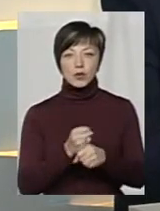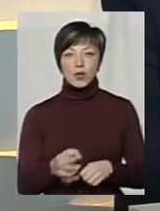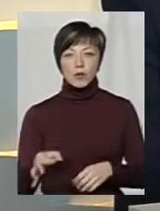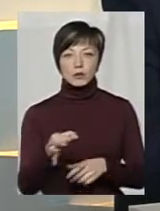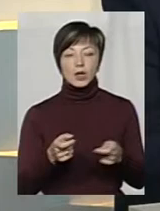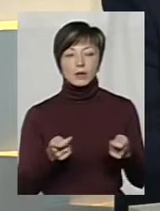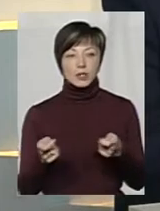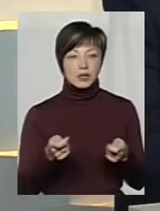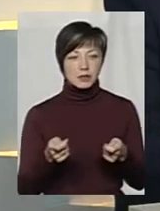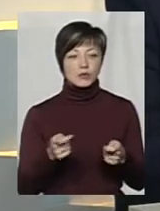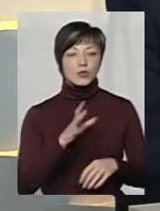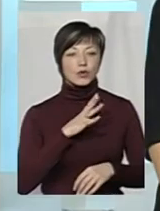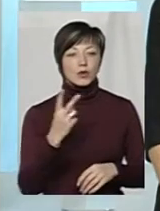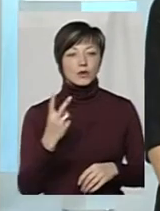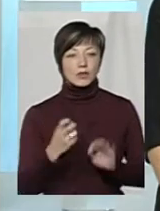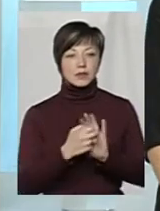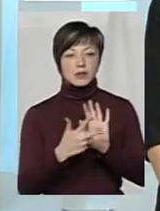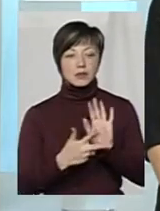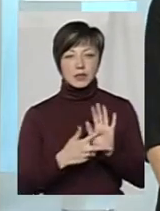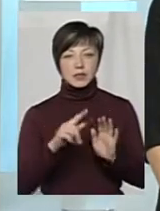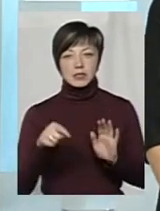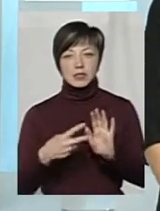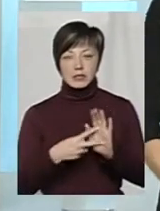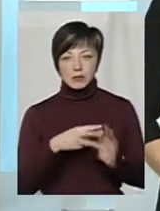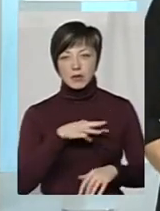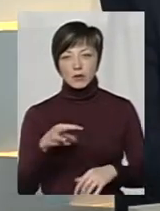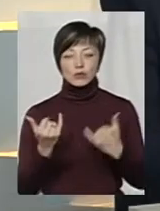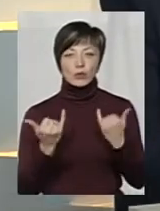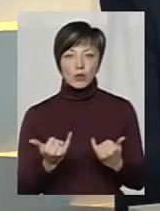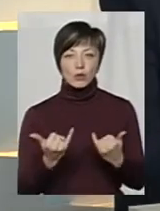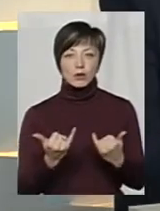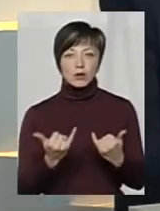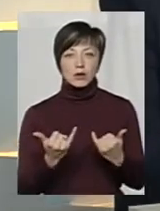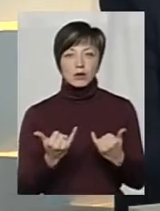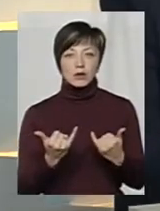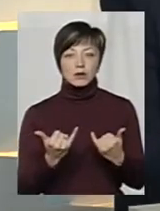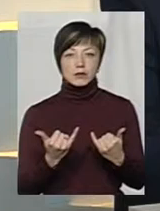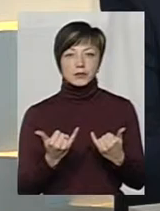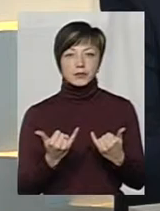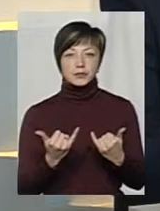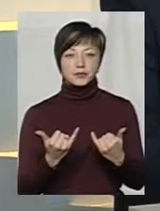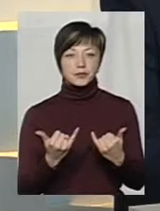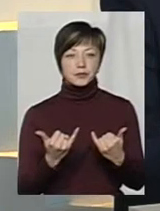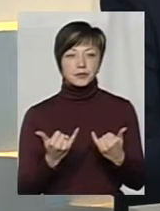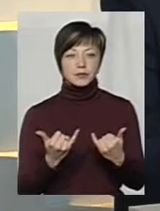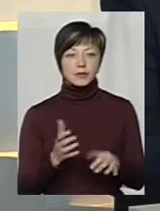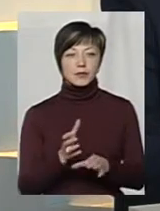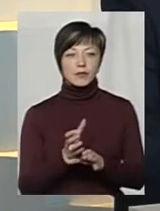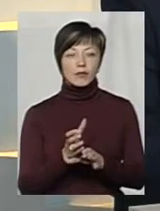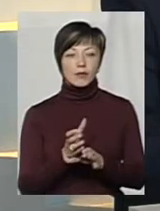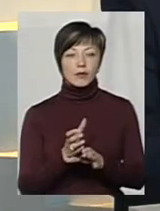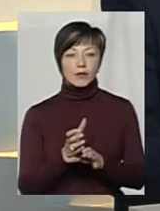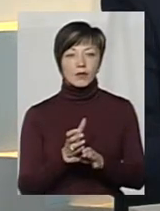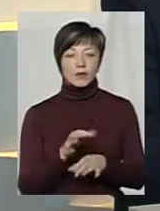державною адміністрацією. Було 218,7 мільйона гривень. Сьогодні ми вже практично провели